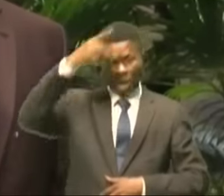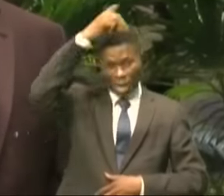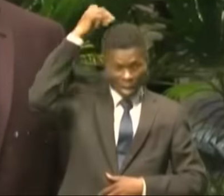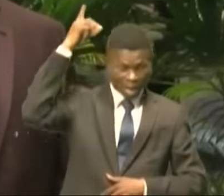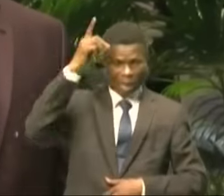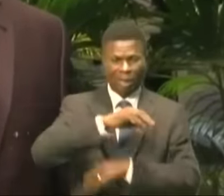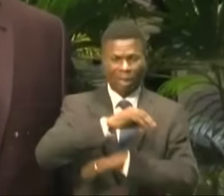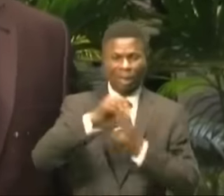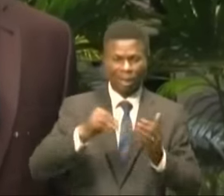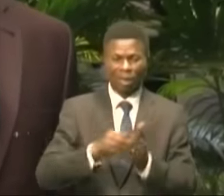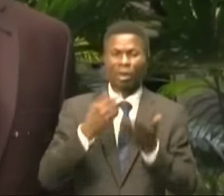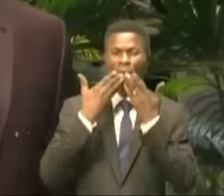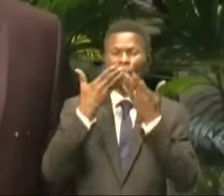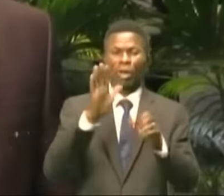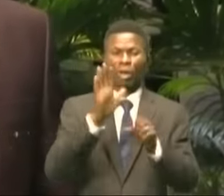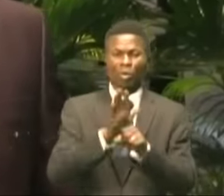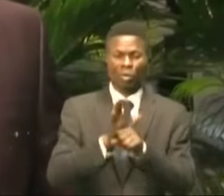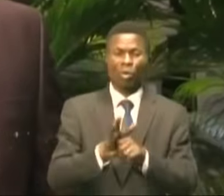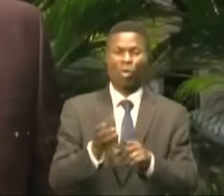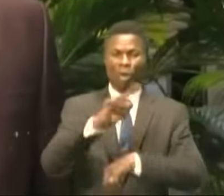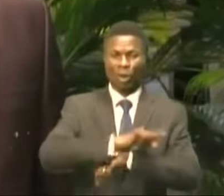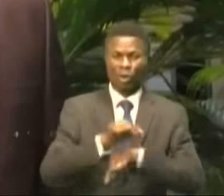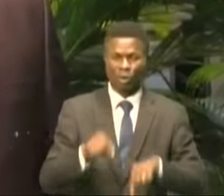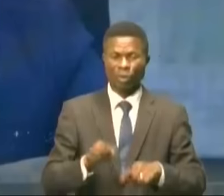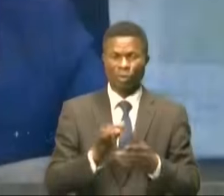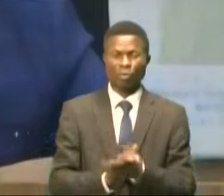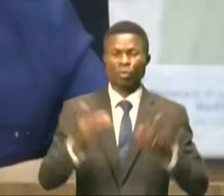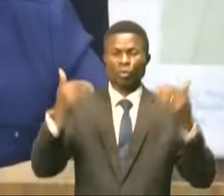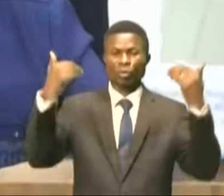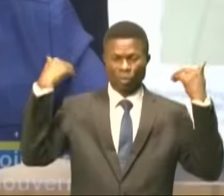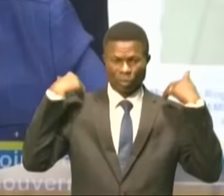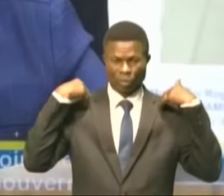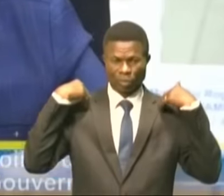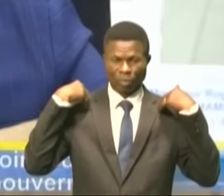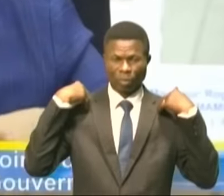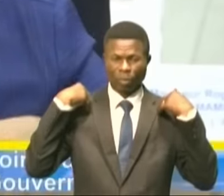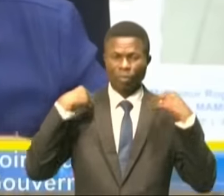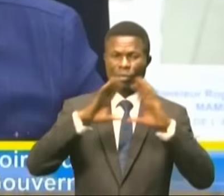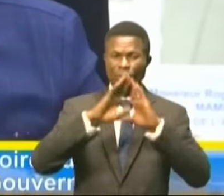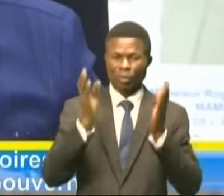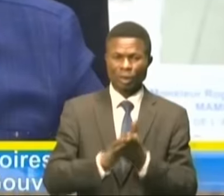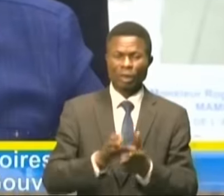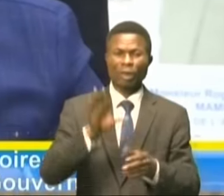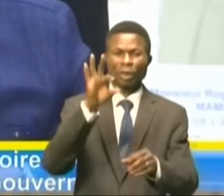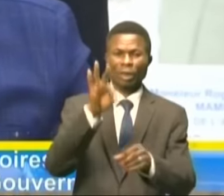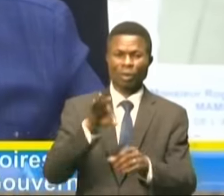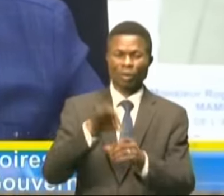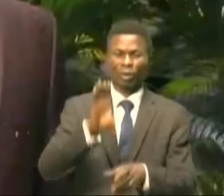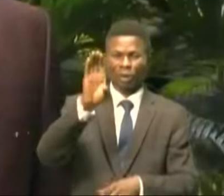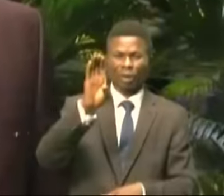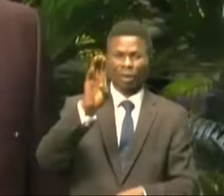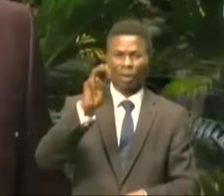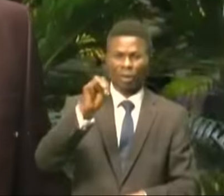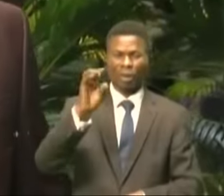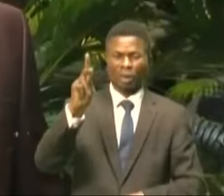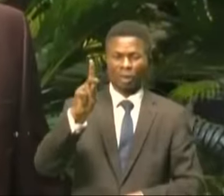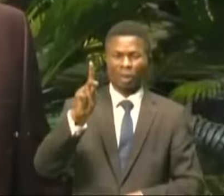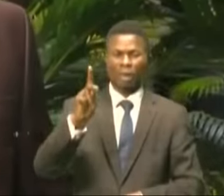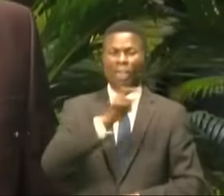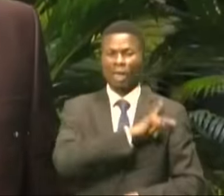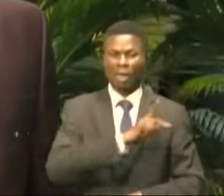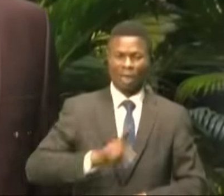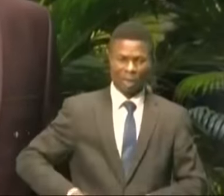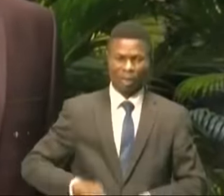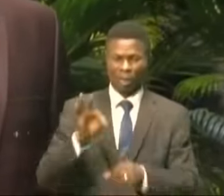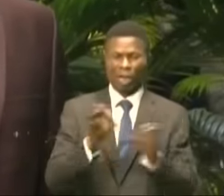en remerciant aussi par la même occasion les autorités ou la hiérarchie de la CENI qui a pu organiser les élections dans de